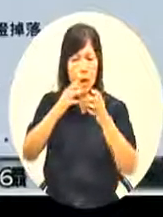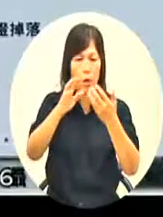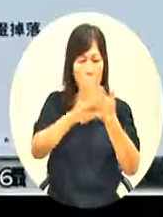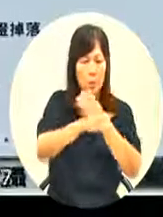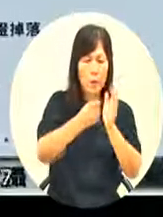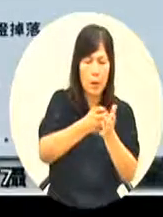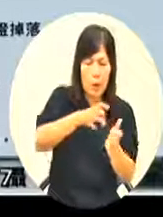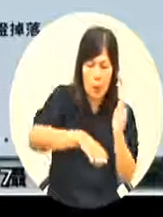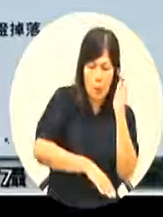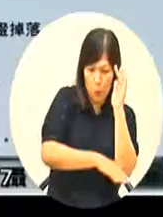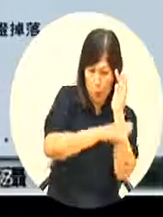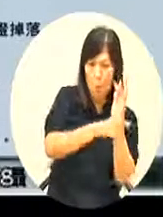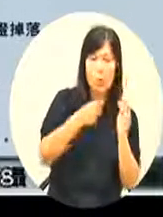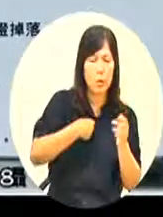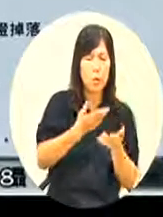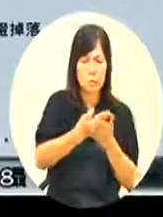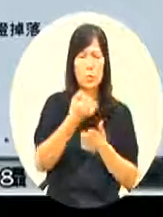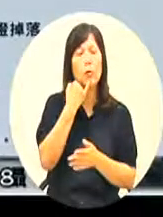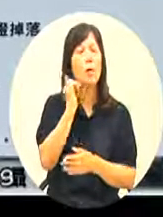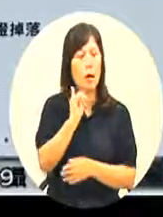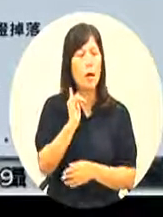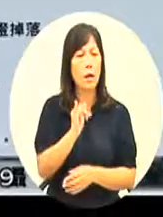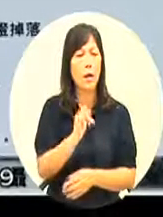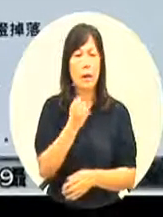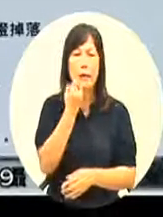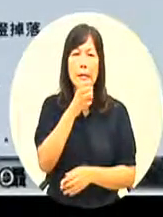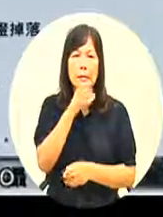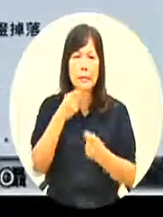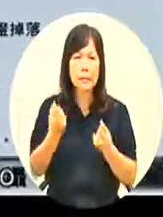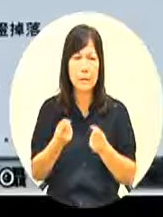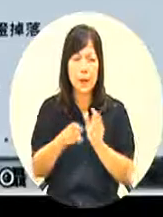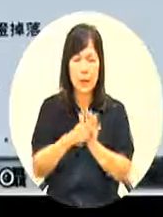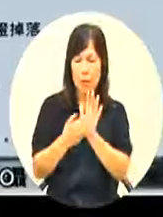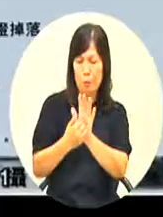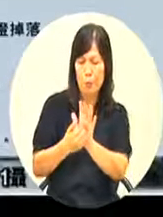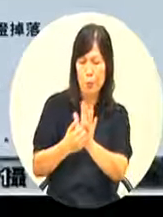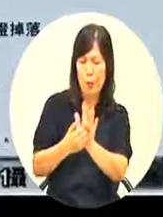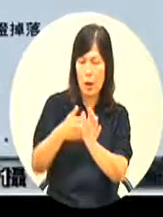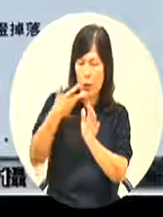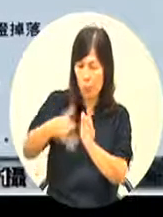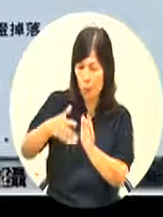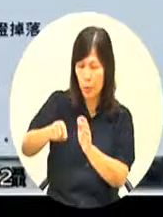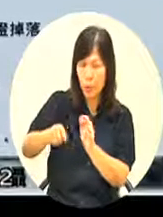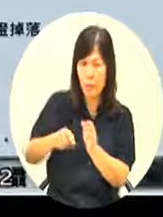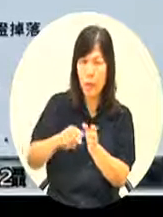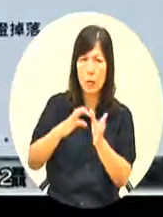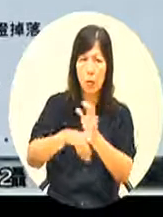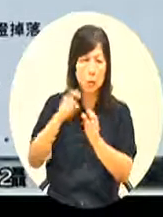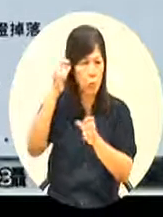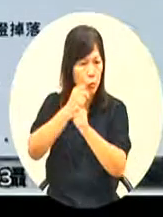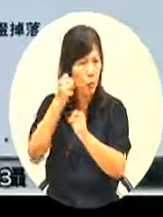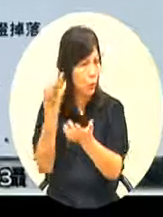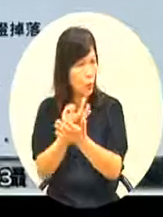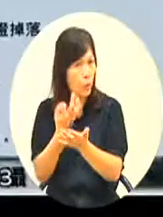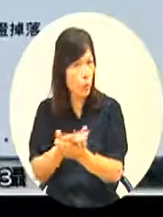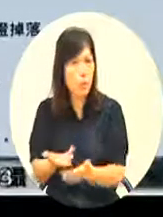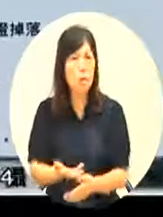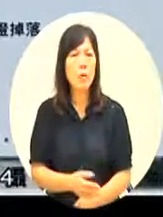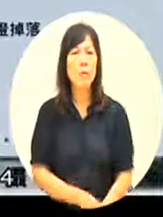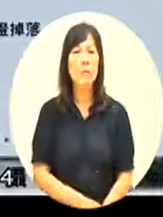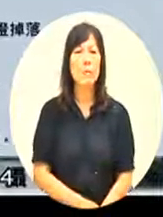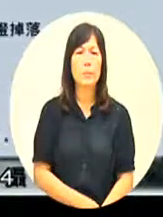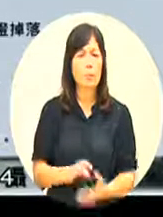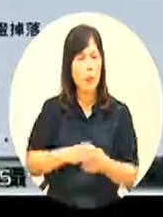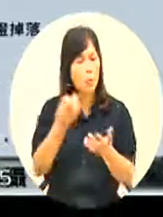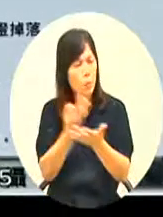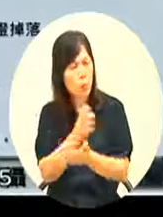个我可以接受。那是不是说我们在防灾的措施上有不足的地方？那为什么会不